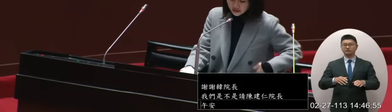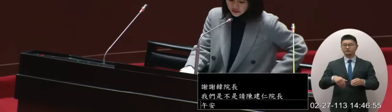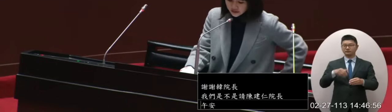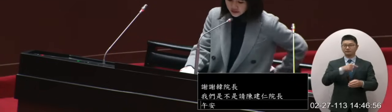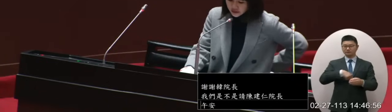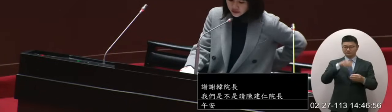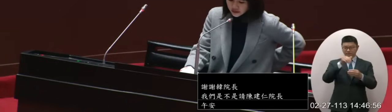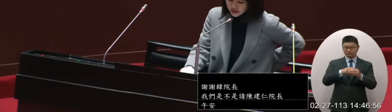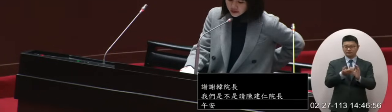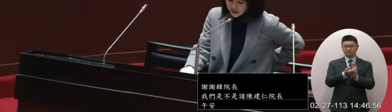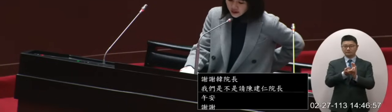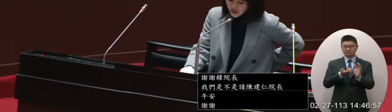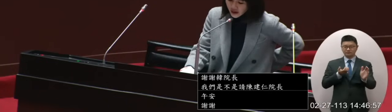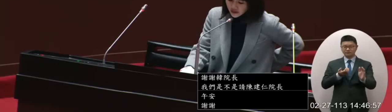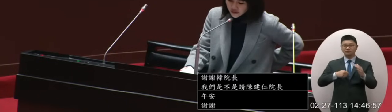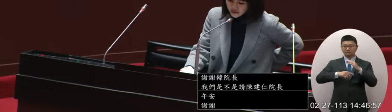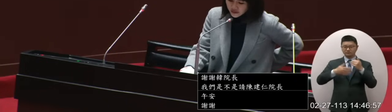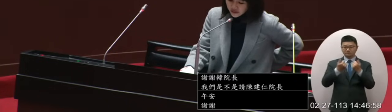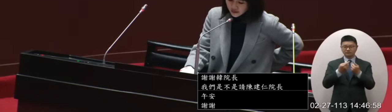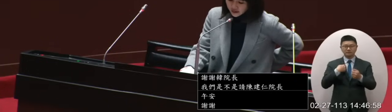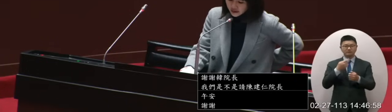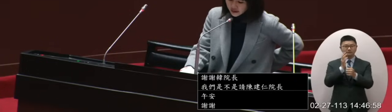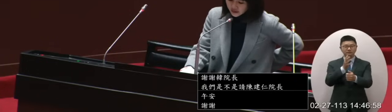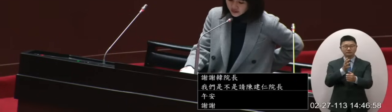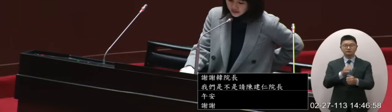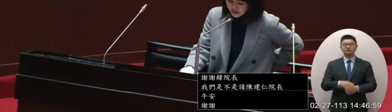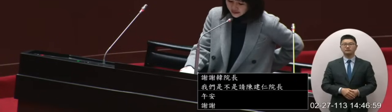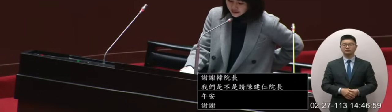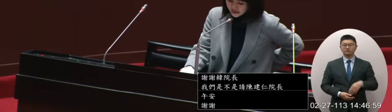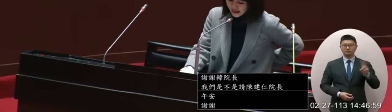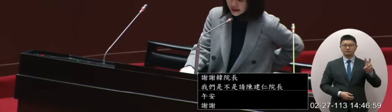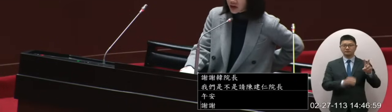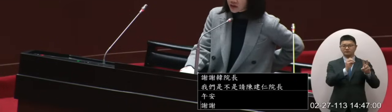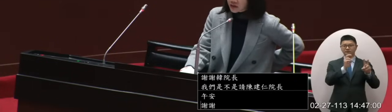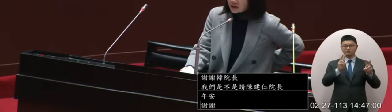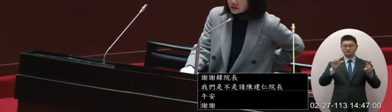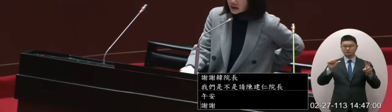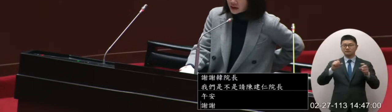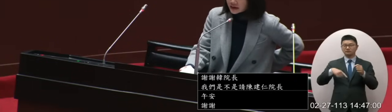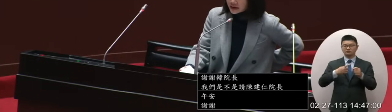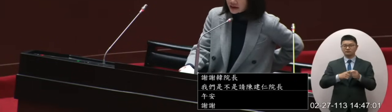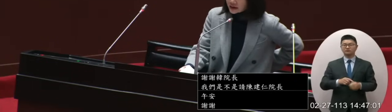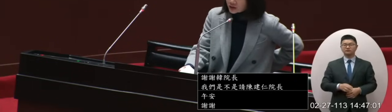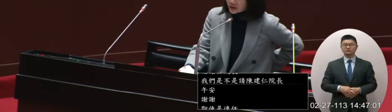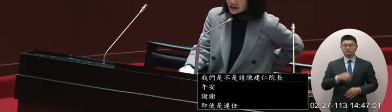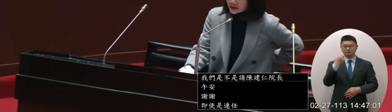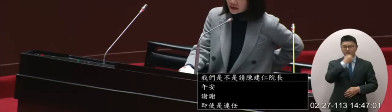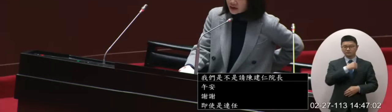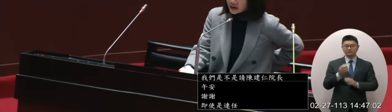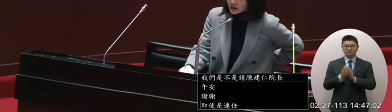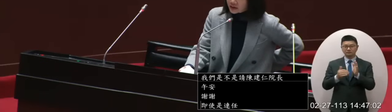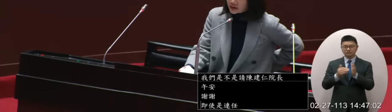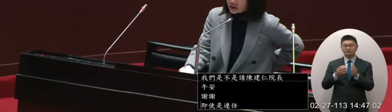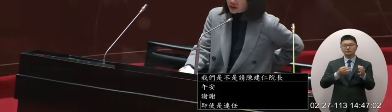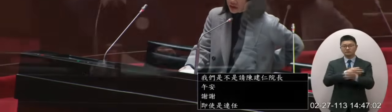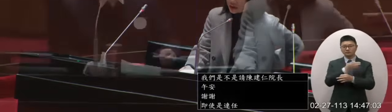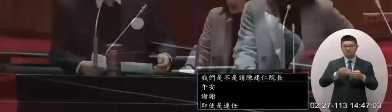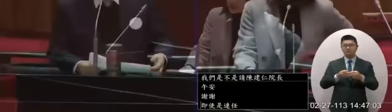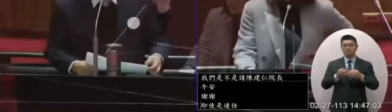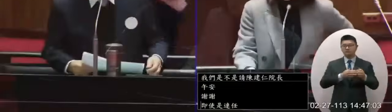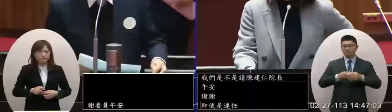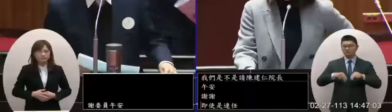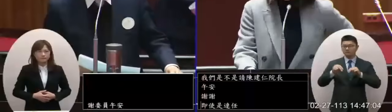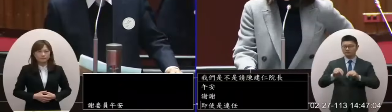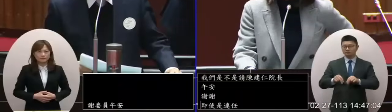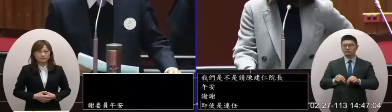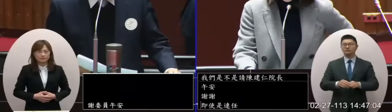院会，其实我有质询，就是关于2025年的台纽经济合作协定会导致就是